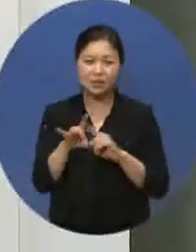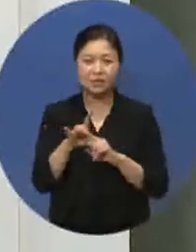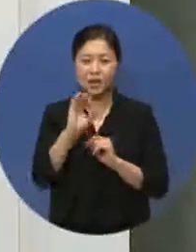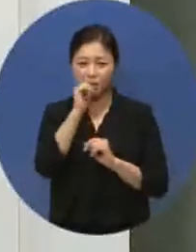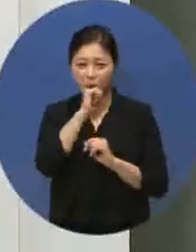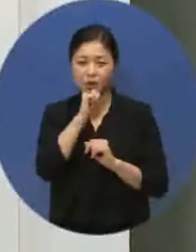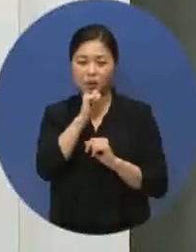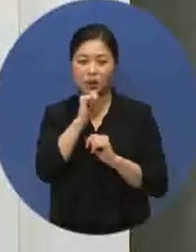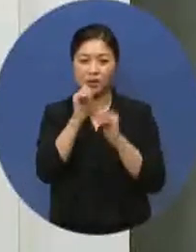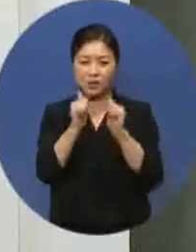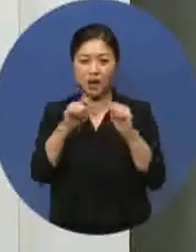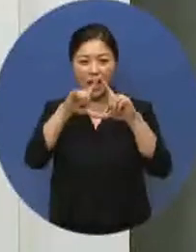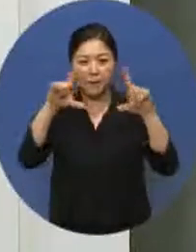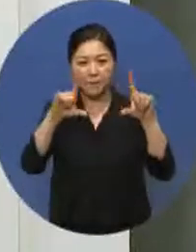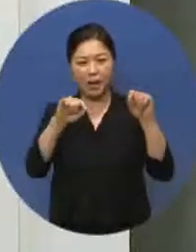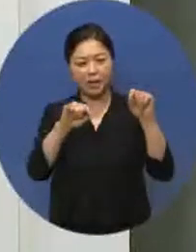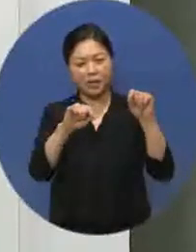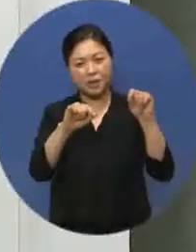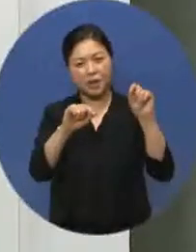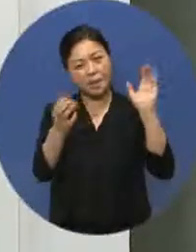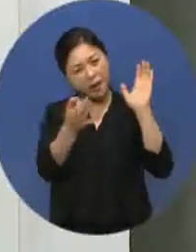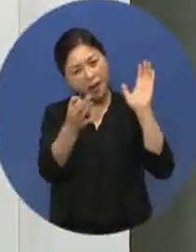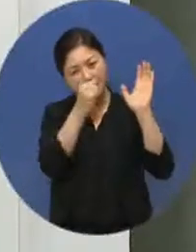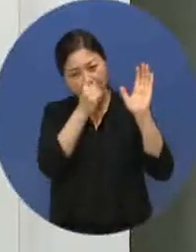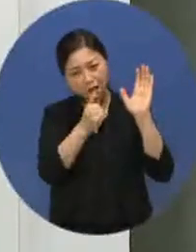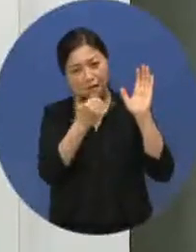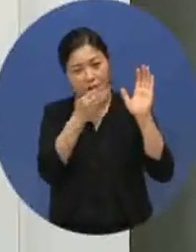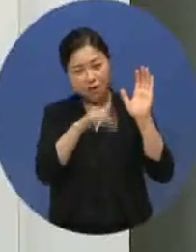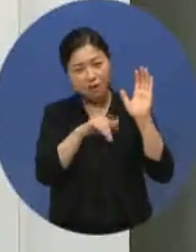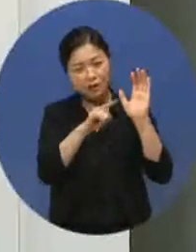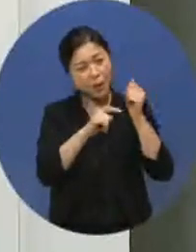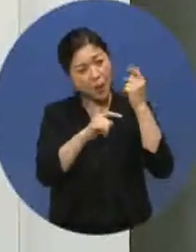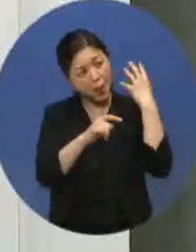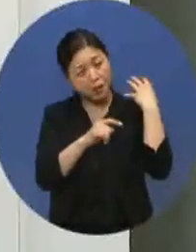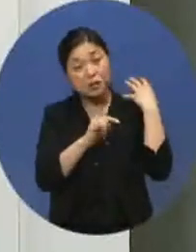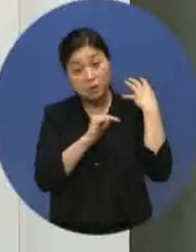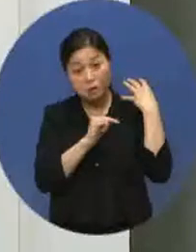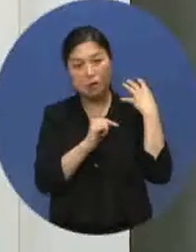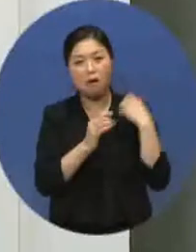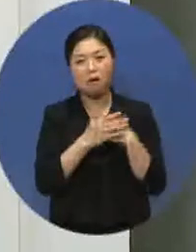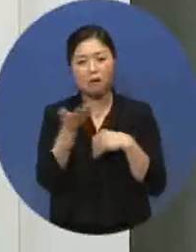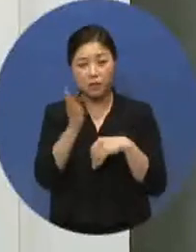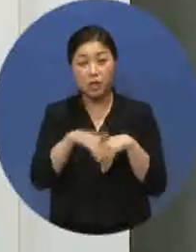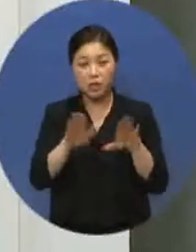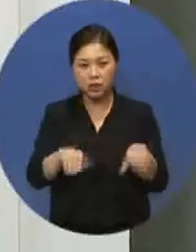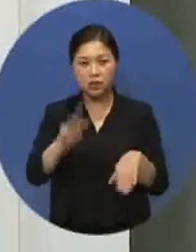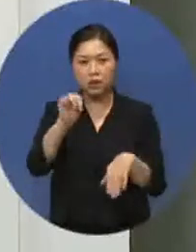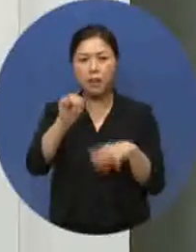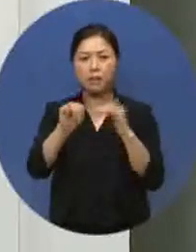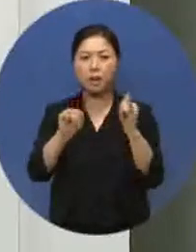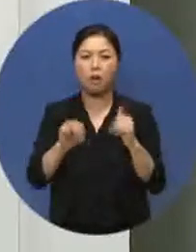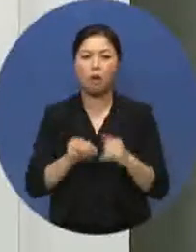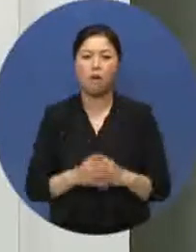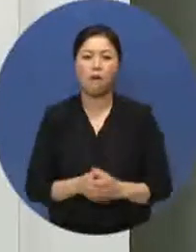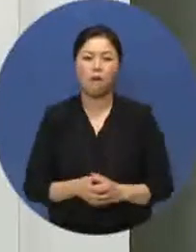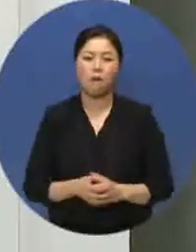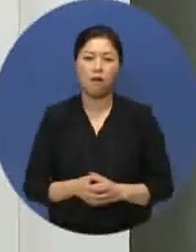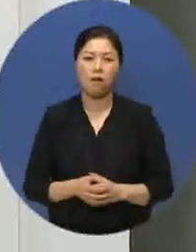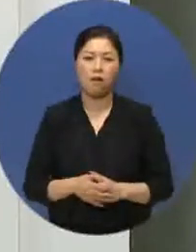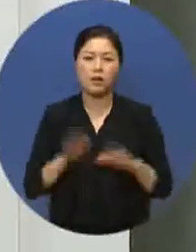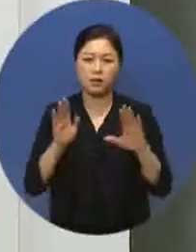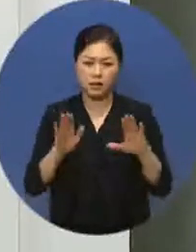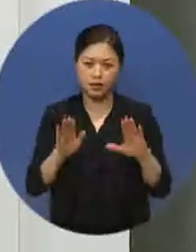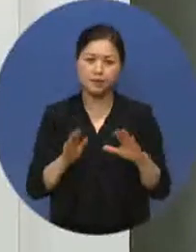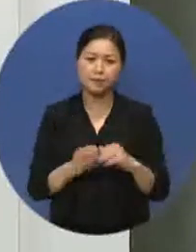네. 볼 수가 네, 있었고 네. 그랬던 시대가 엊그제 같은데 네. 3만 명 시대. 네. 더군다나 지금